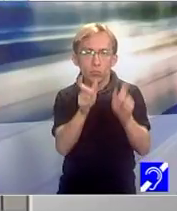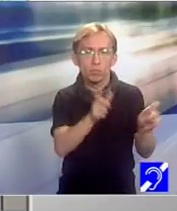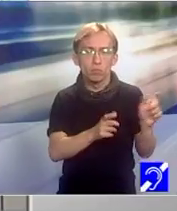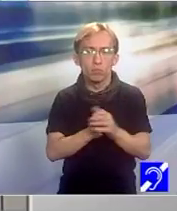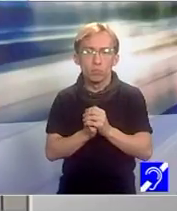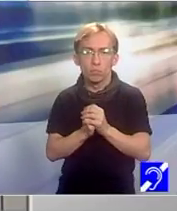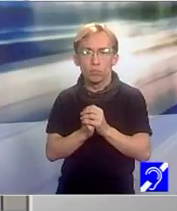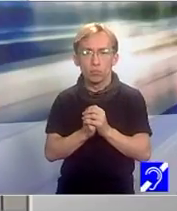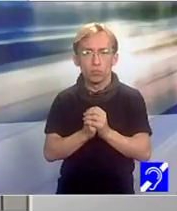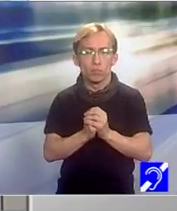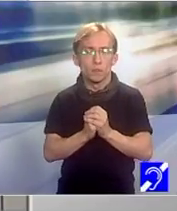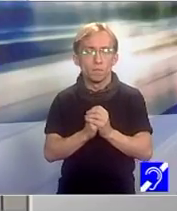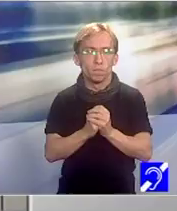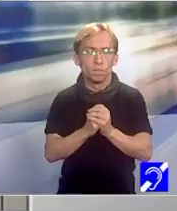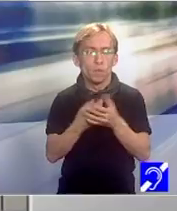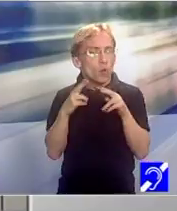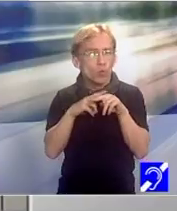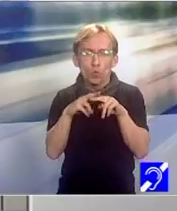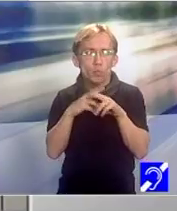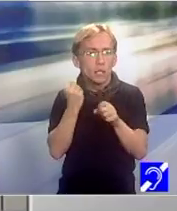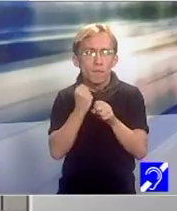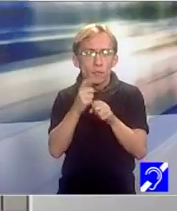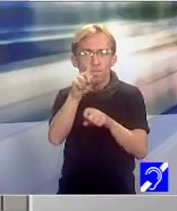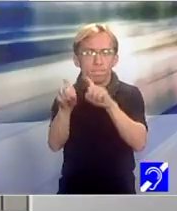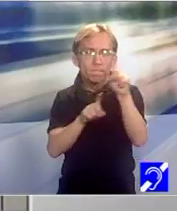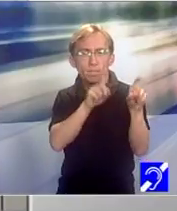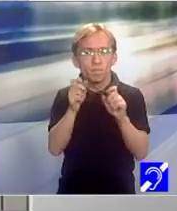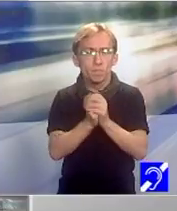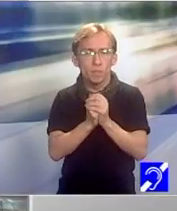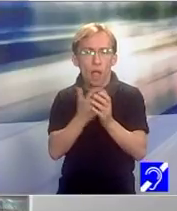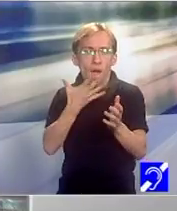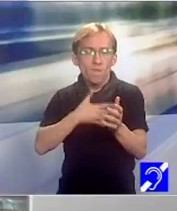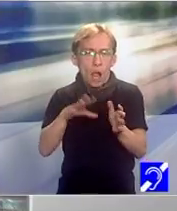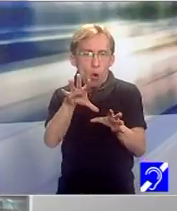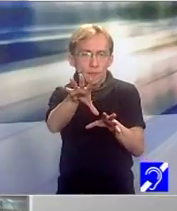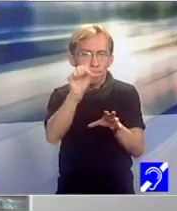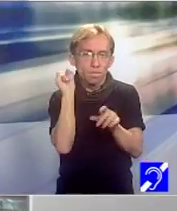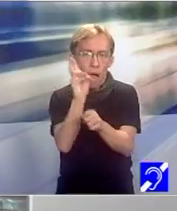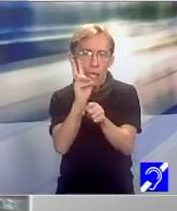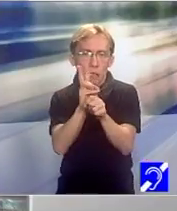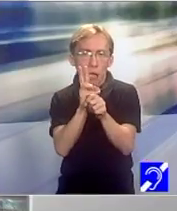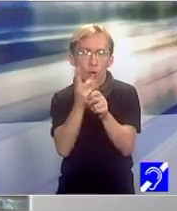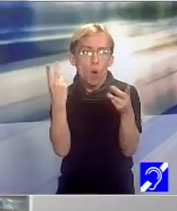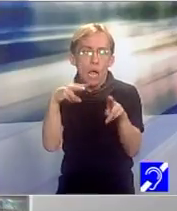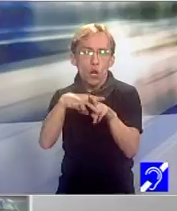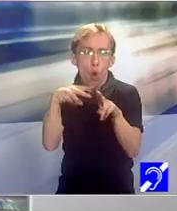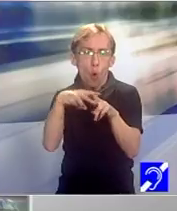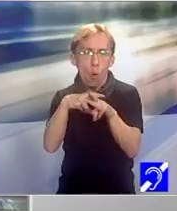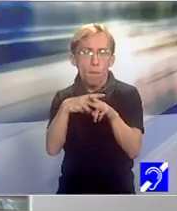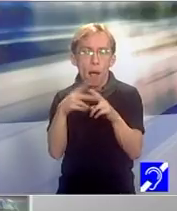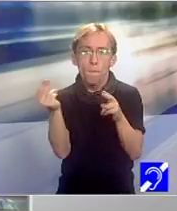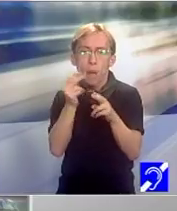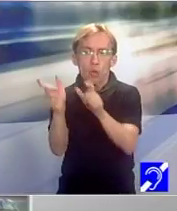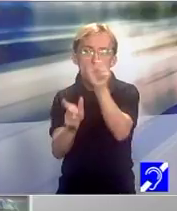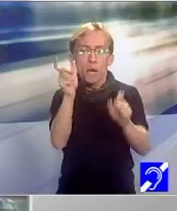în regulă să facem asta. Sigur că e în regulă să ne centrăm toată atenția pe cei de care ne ocupăm, cei care au nevoie de cea